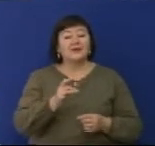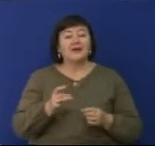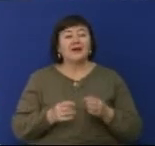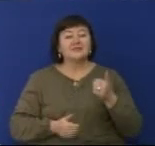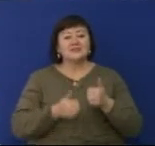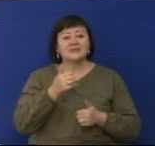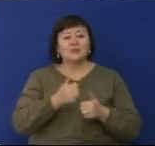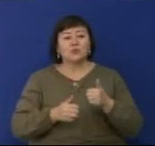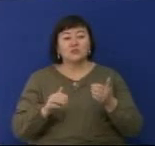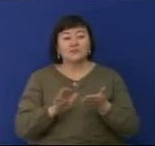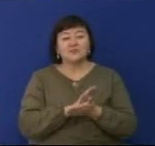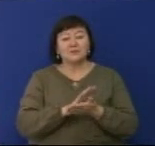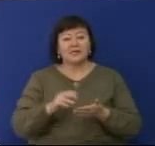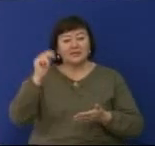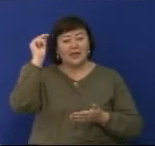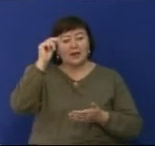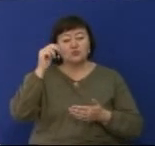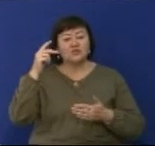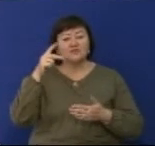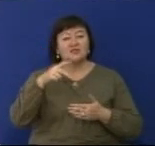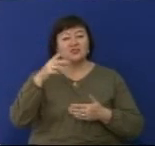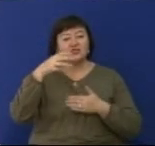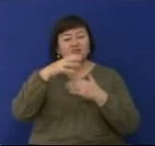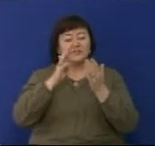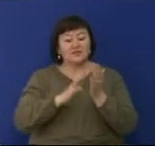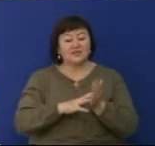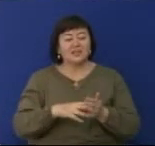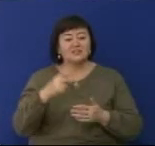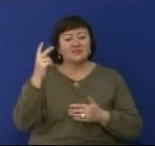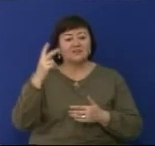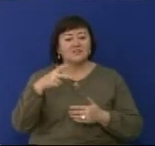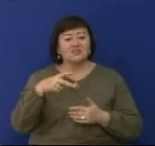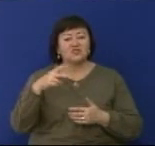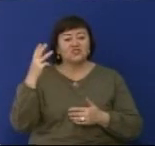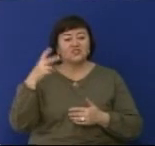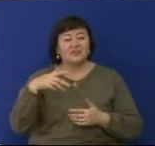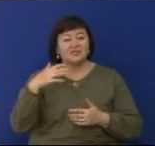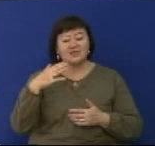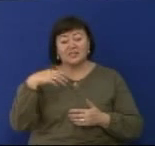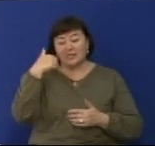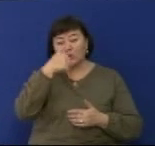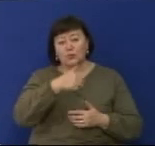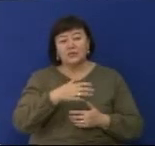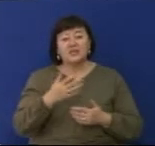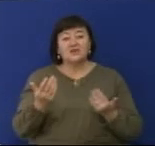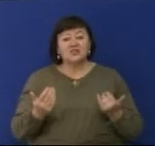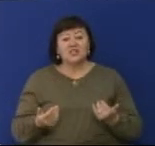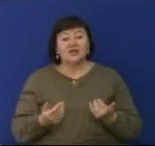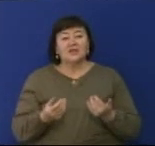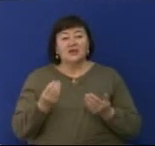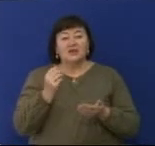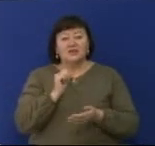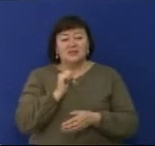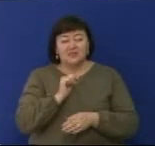образовательных грантов на 2019 20 учебный год неосвоенными остаются три тысячи грантов об этом сообщает национальный центр